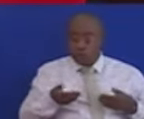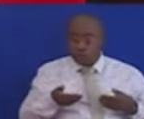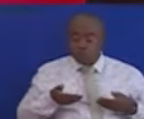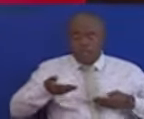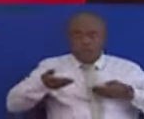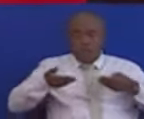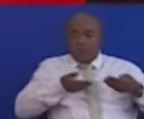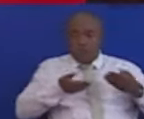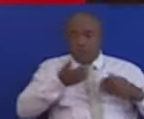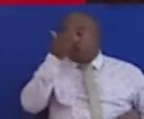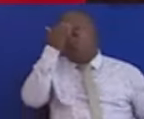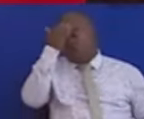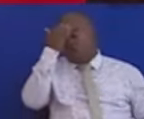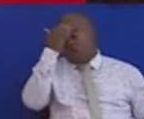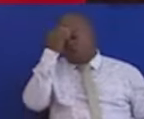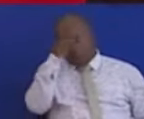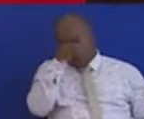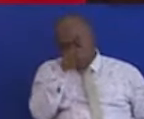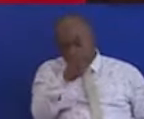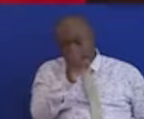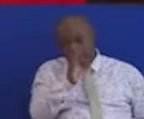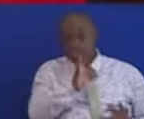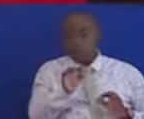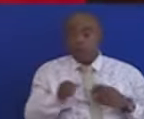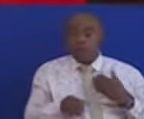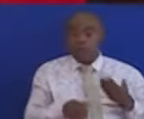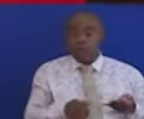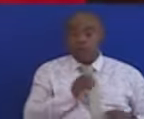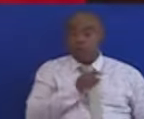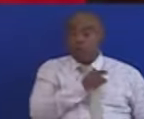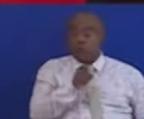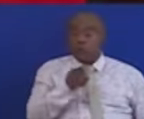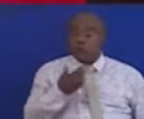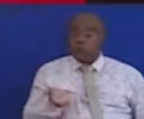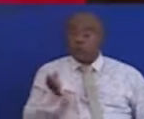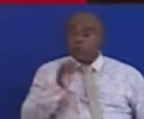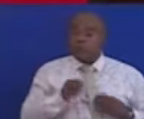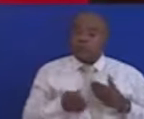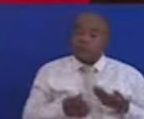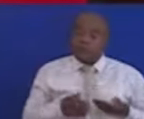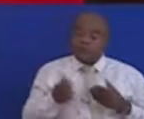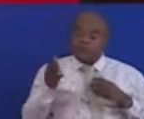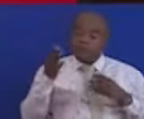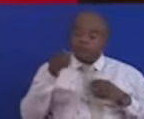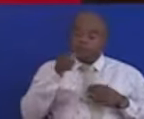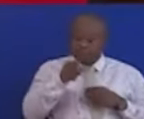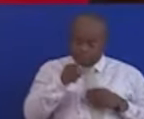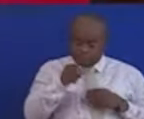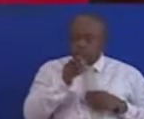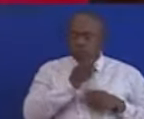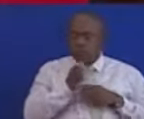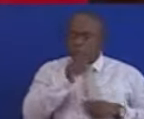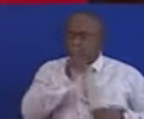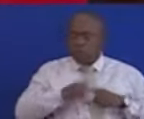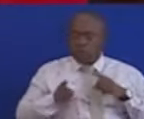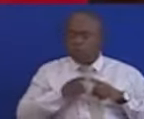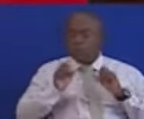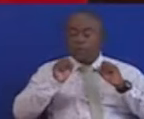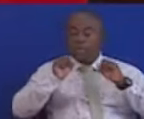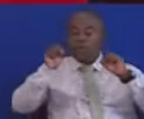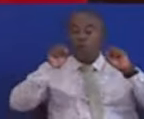waj kW mko wa tabora ni moja Kati Ya miko ambo ilich katika taifa hili katika uhuru wa nchi